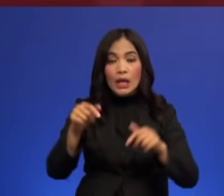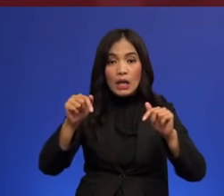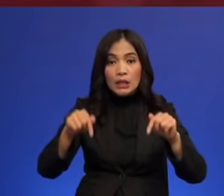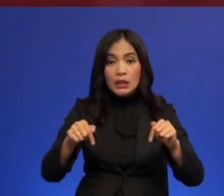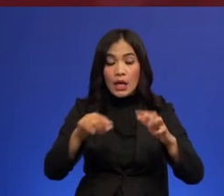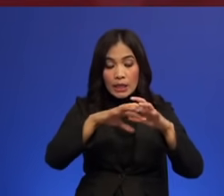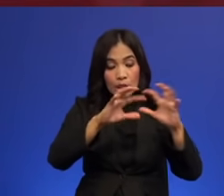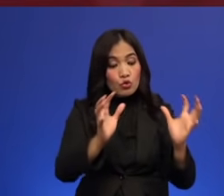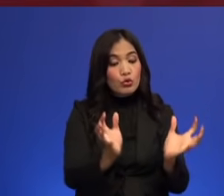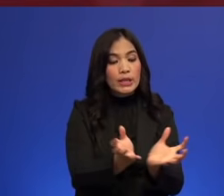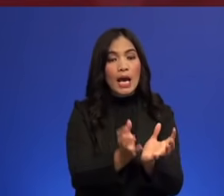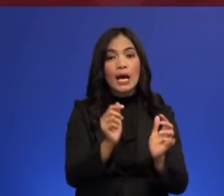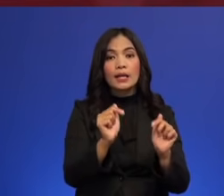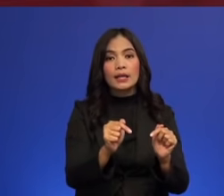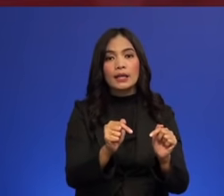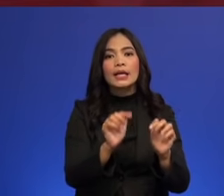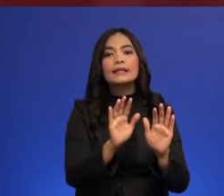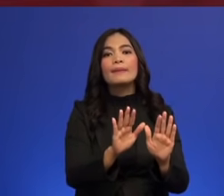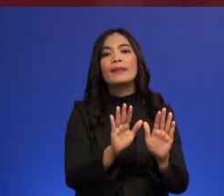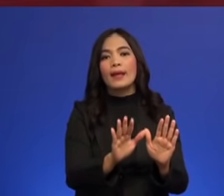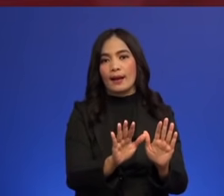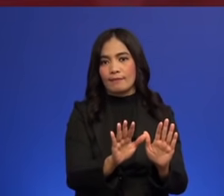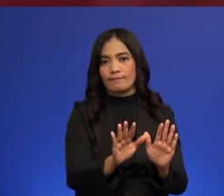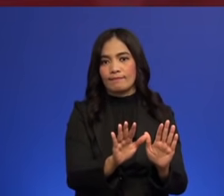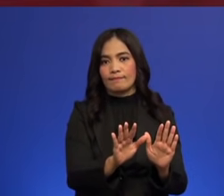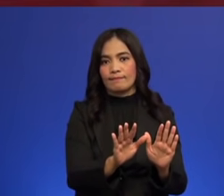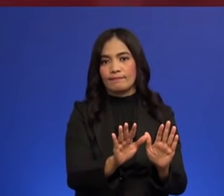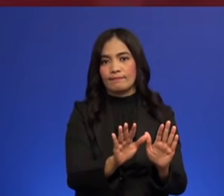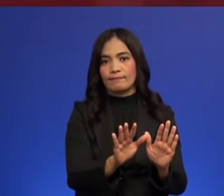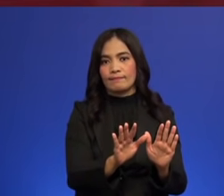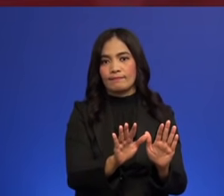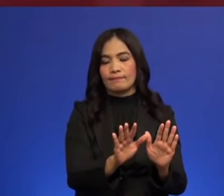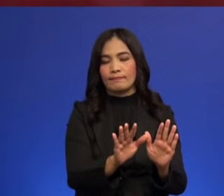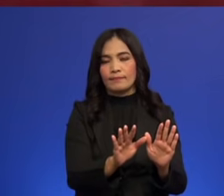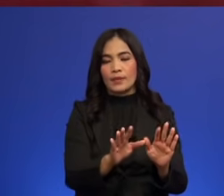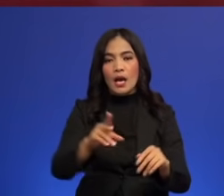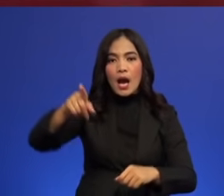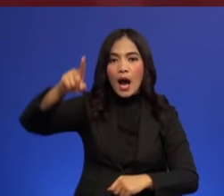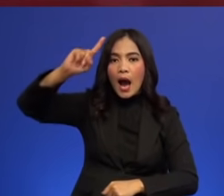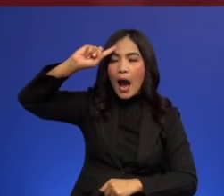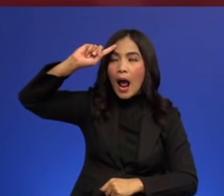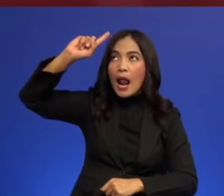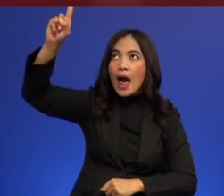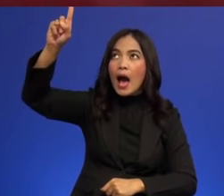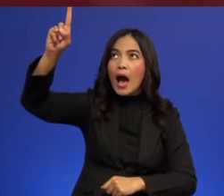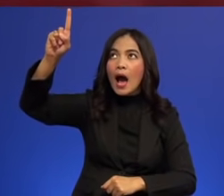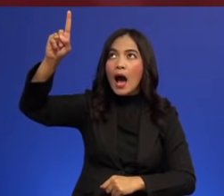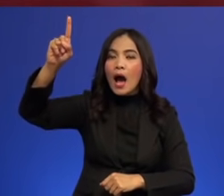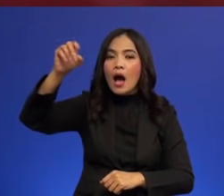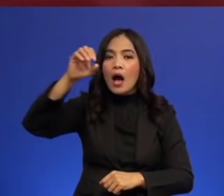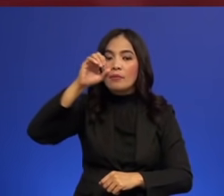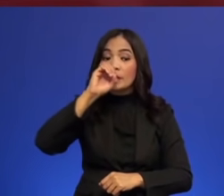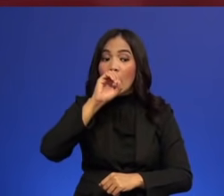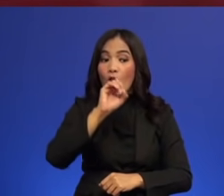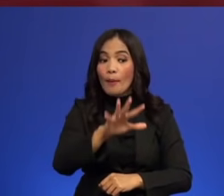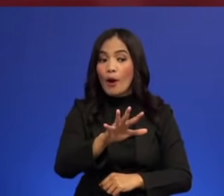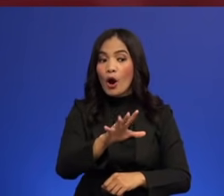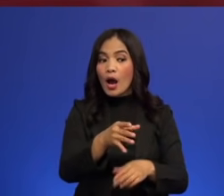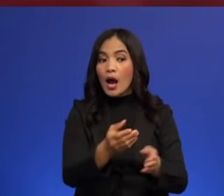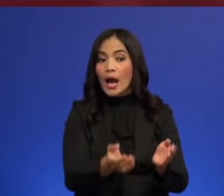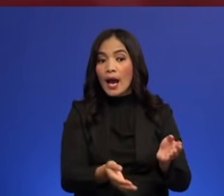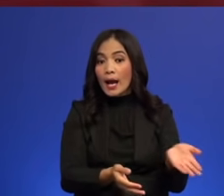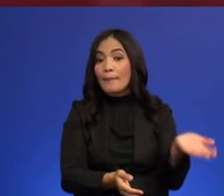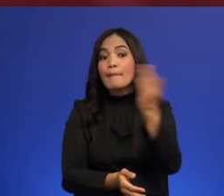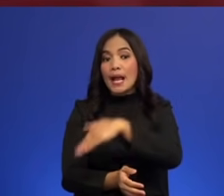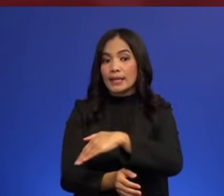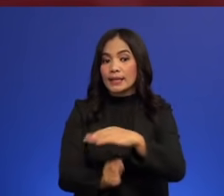Karena di dunia ini kita sementara. Dan Allah bisa berkata, kembalilah hai anak-anak